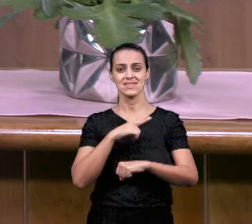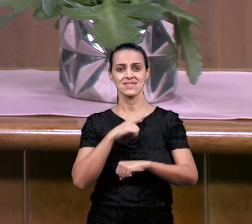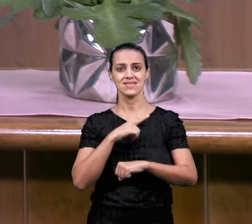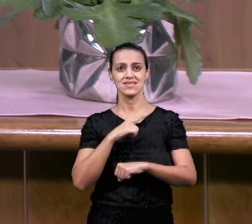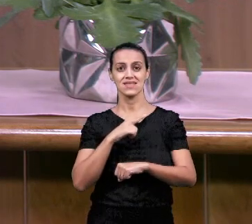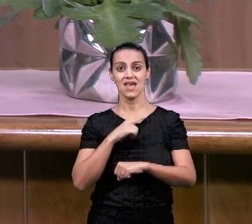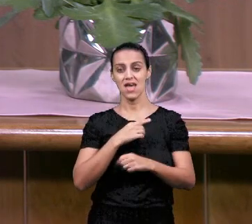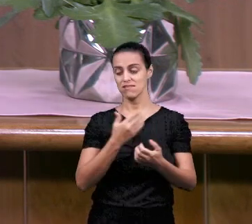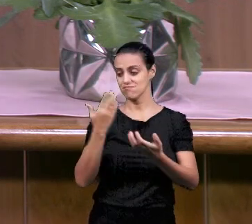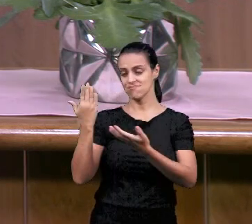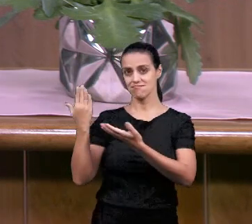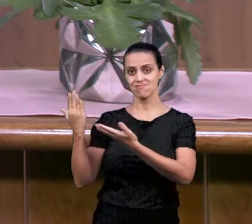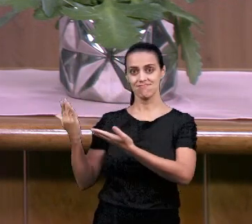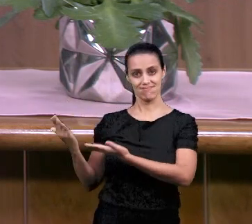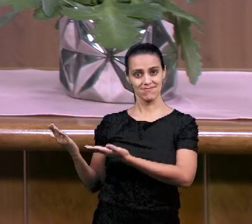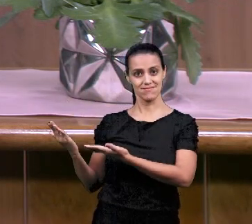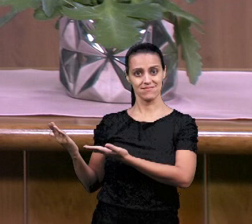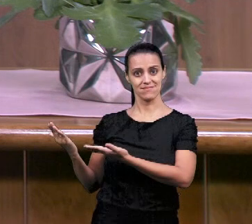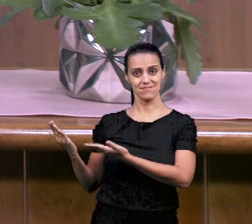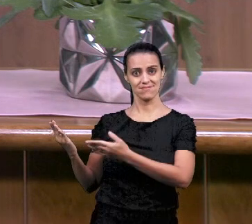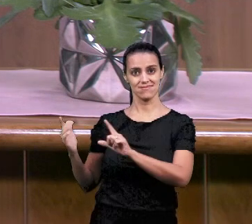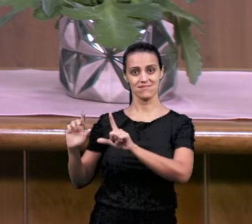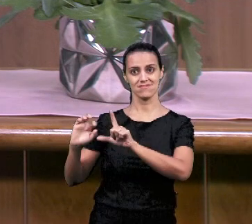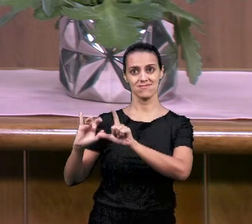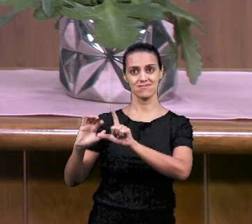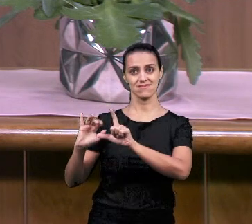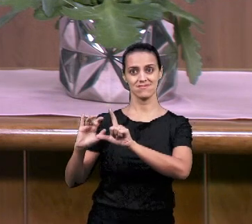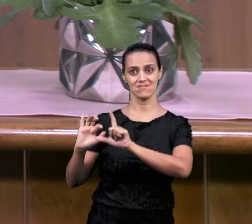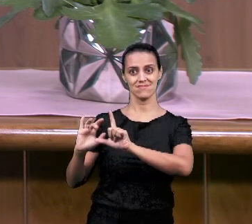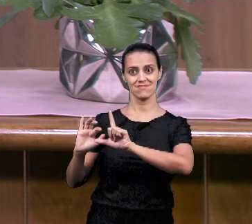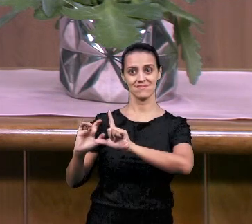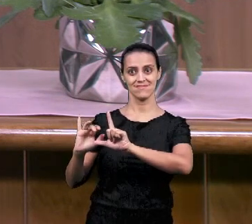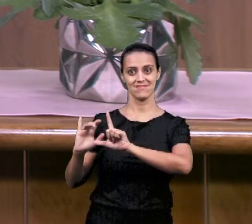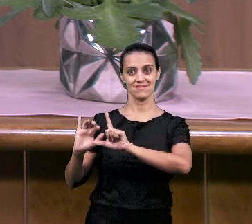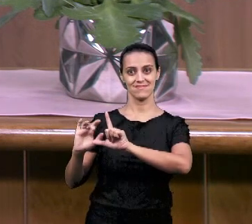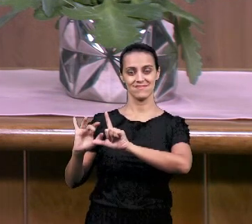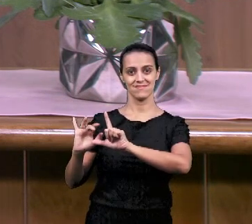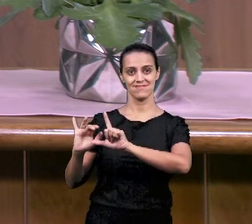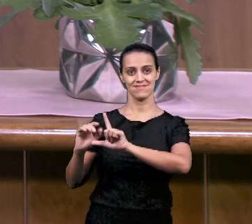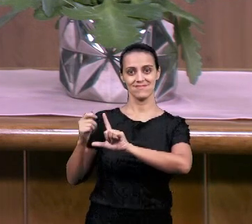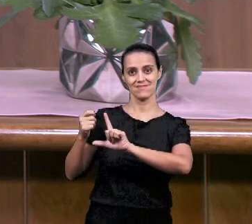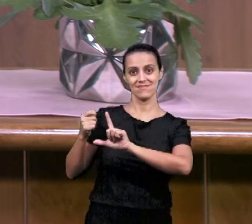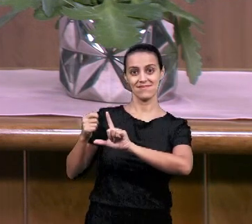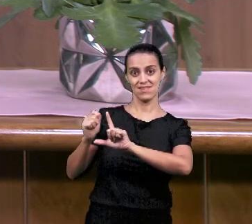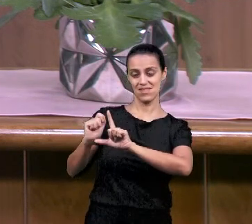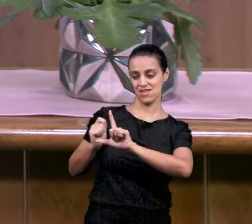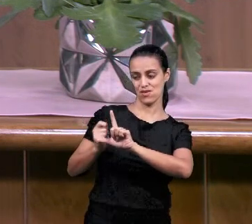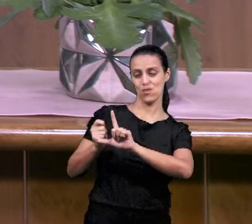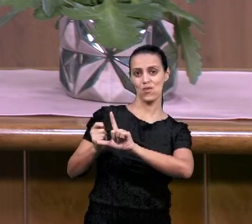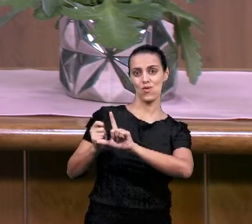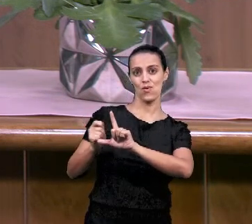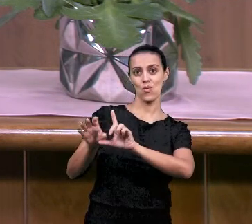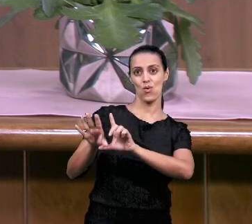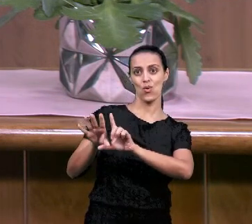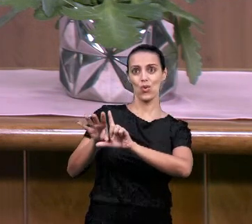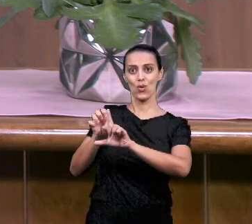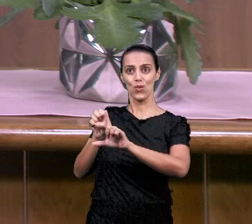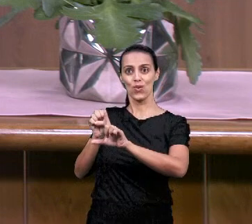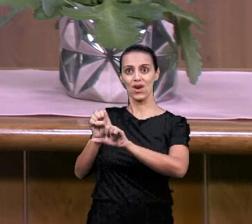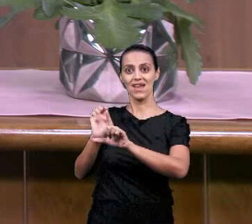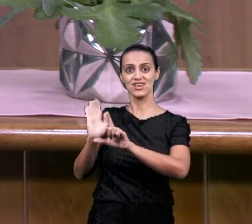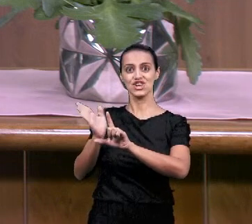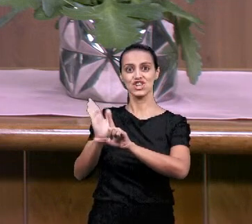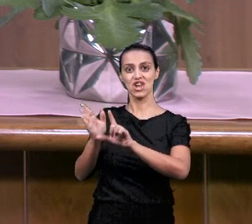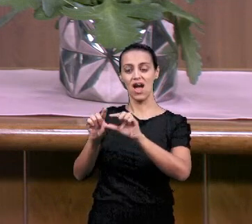code. Pourquoi ce QR code, pasteur? Vous pointez l'appareil photo de votre smartphone et le lien du culte va